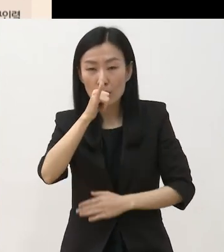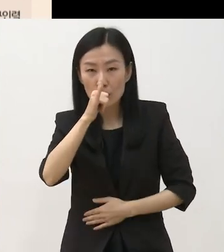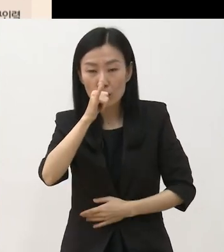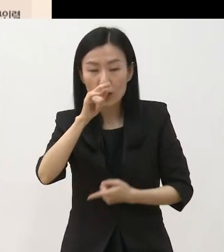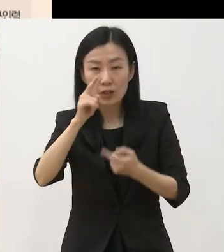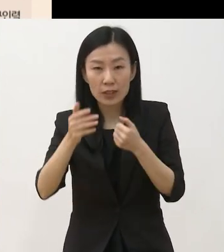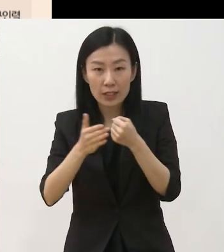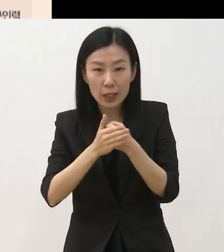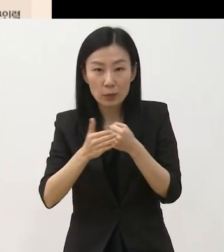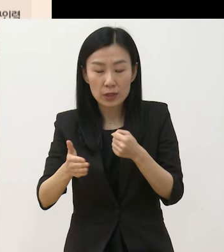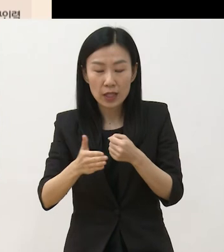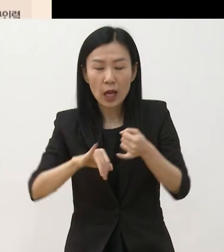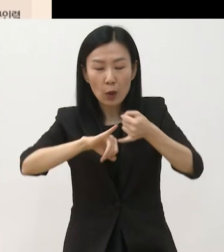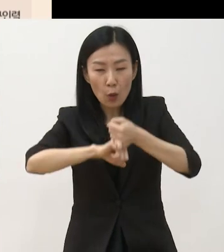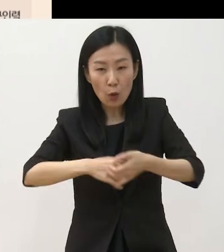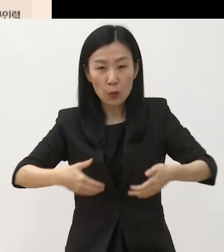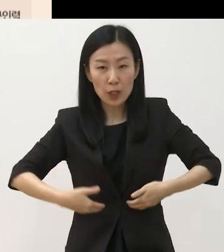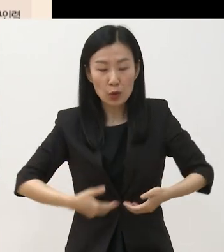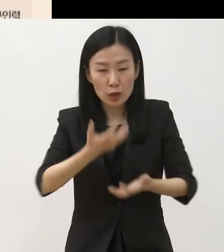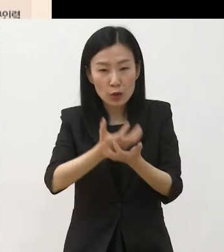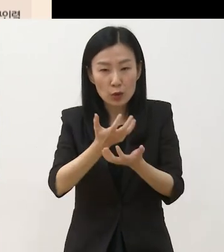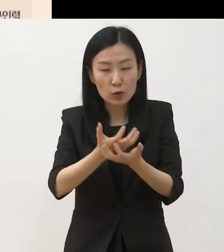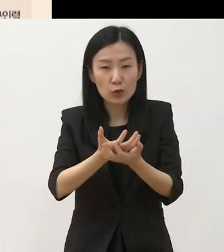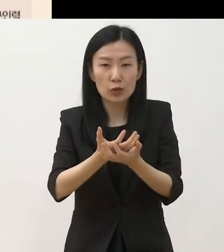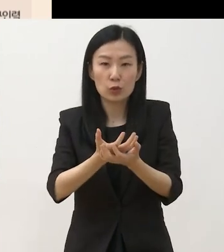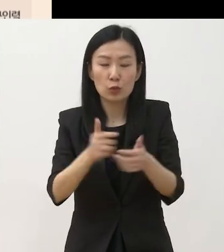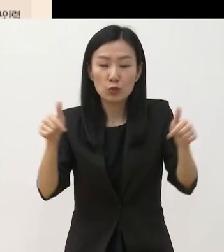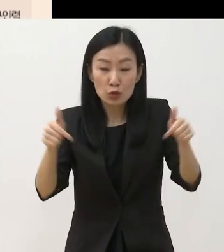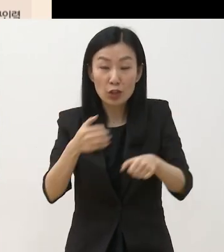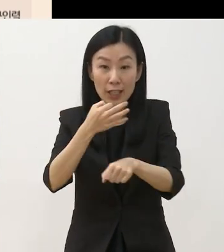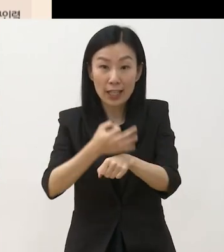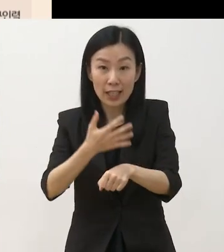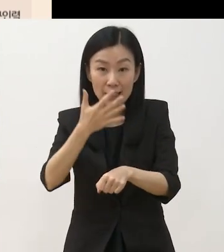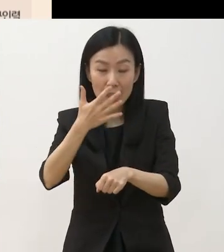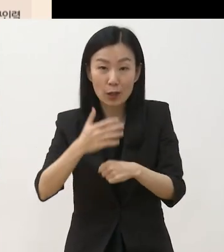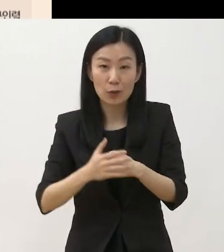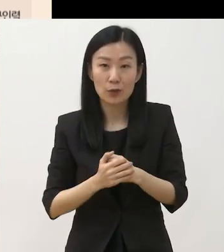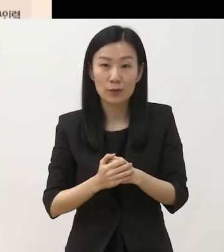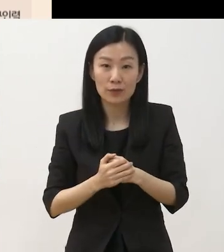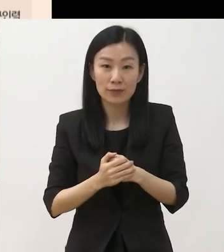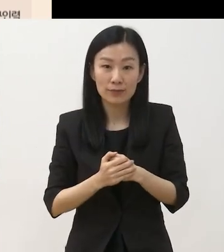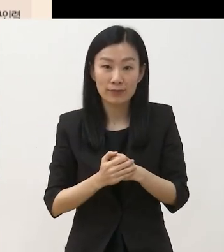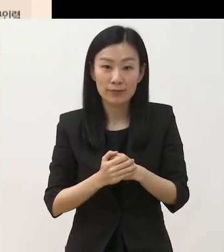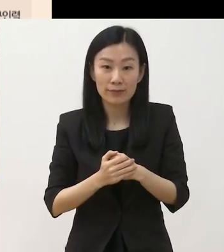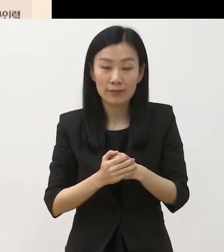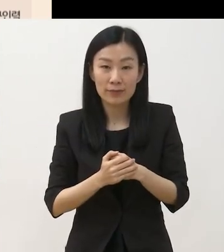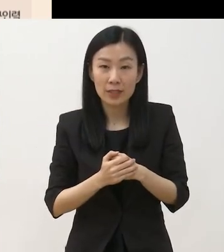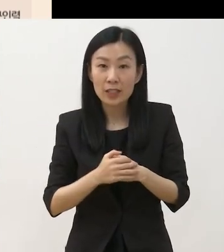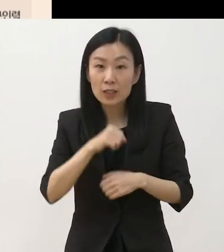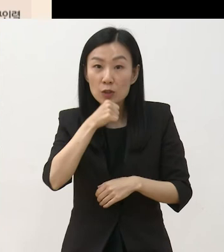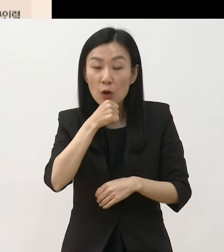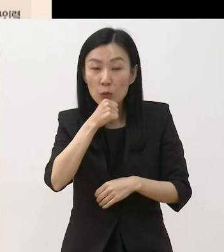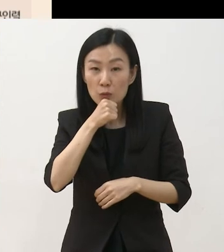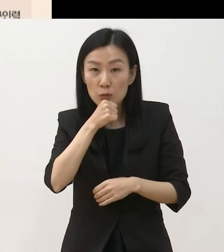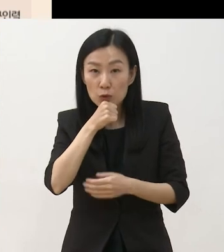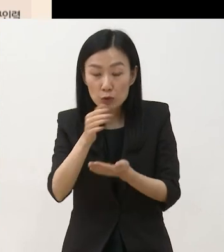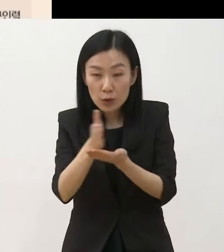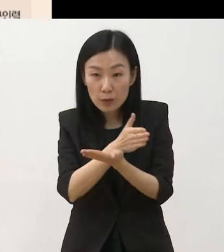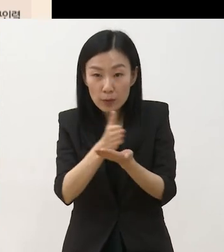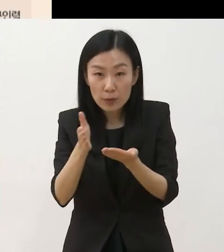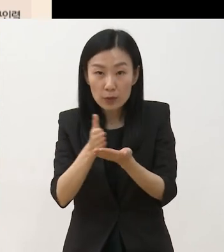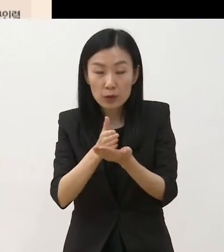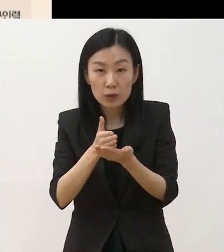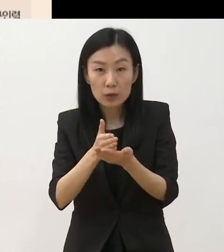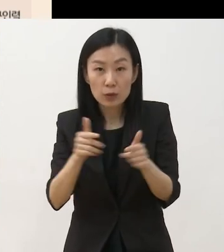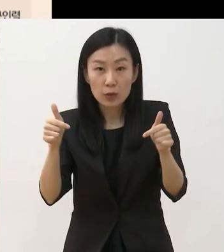따라 필수 제출 증빙 자료를 좀 간소화하고 단체 근로자 보수 수준의 배점 등을 좀 축소해서 지원 신청 가능